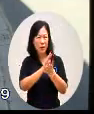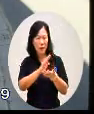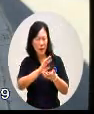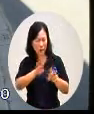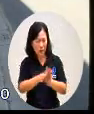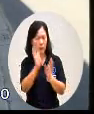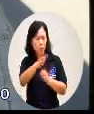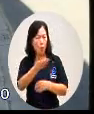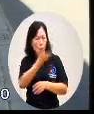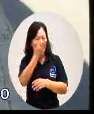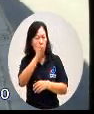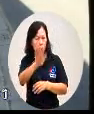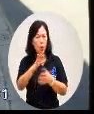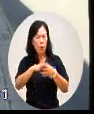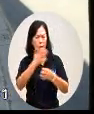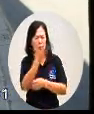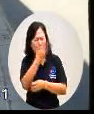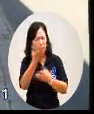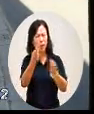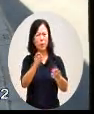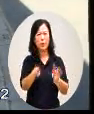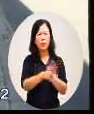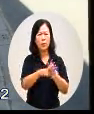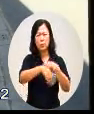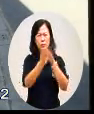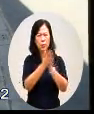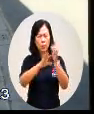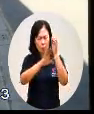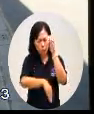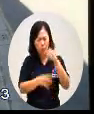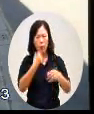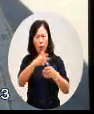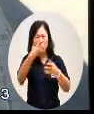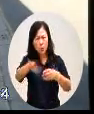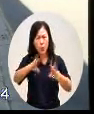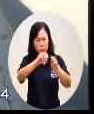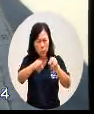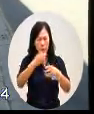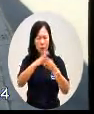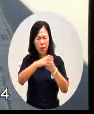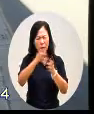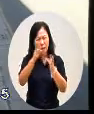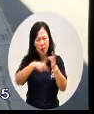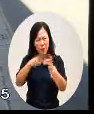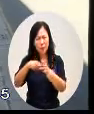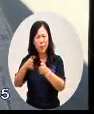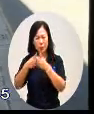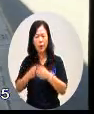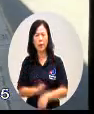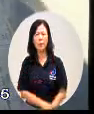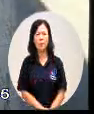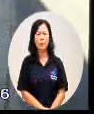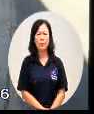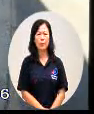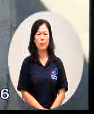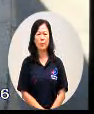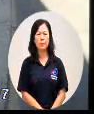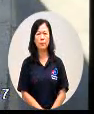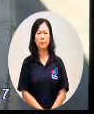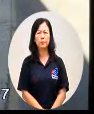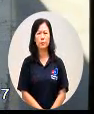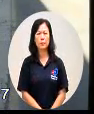少说有一景观，但是也不怎么标。啊，你下骹拢种水泥啊，哦，尽量少水泥。市长，你刚刚讲尽量的再讲，